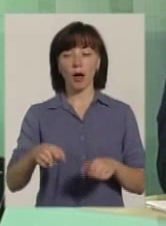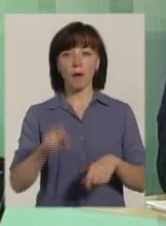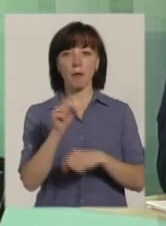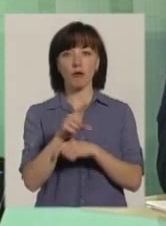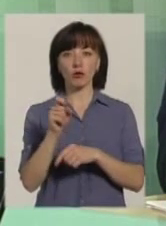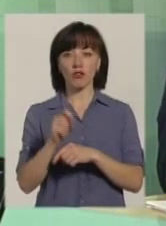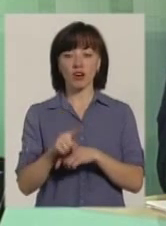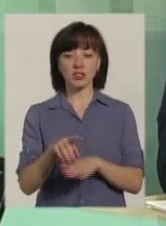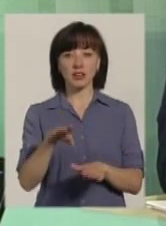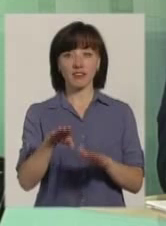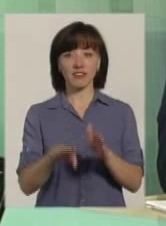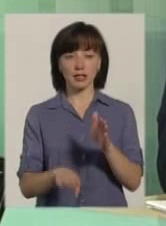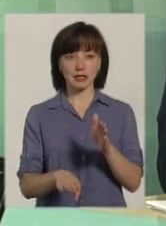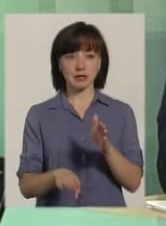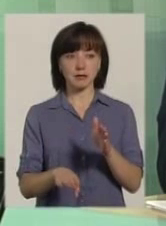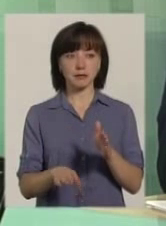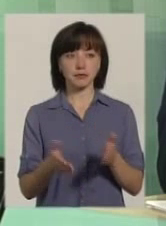І